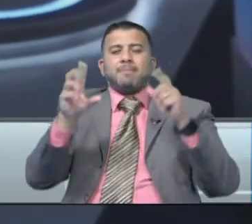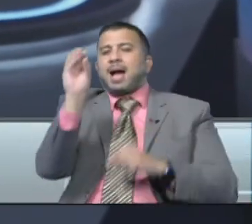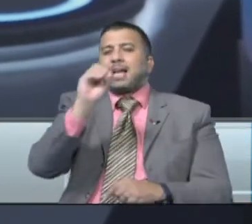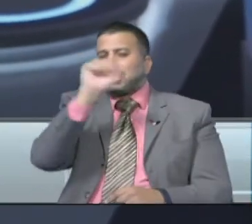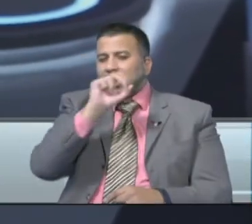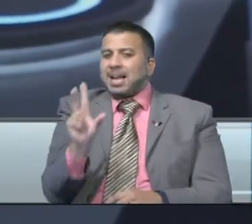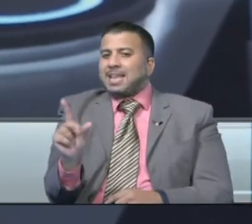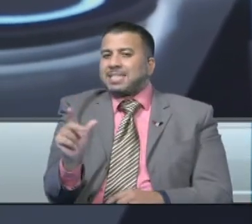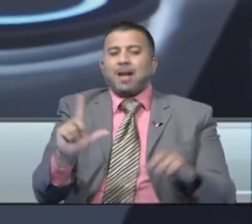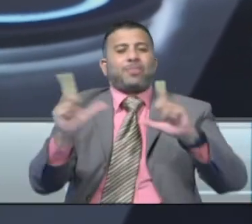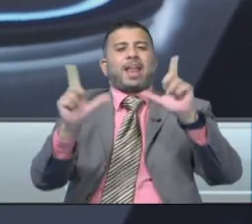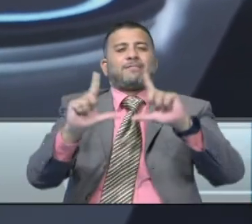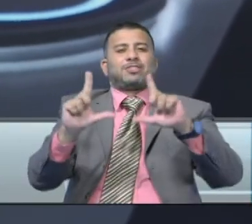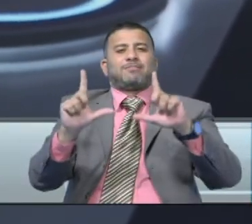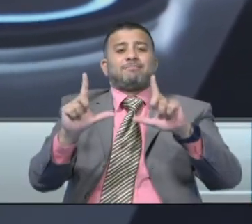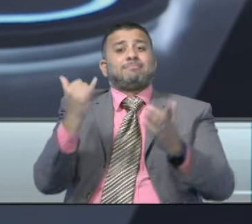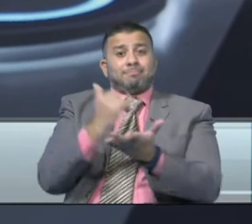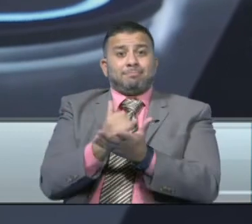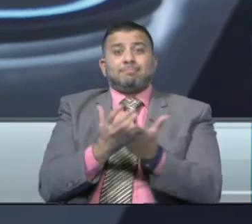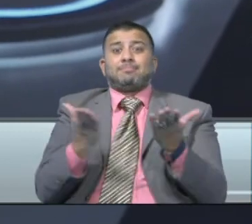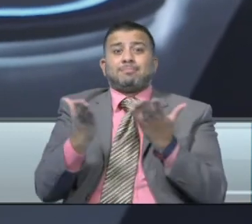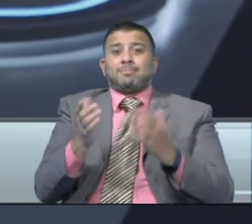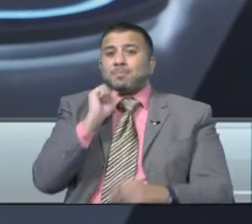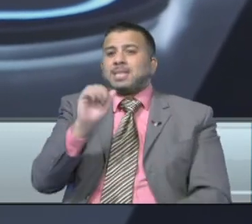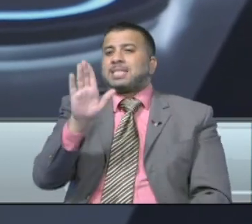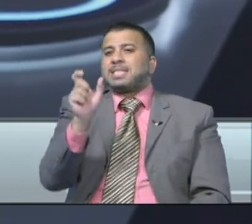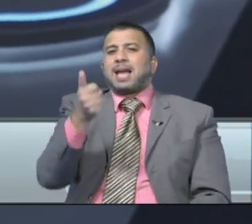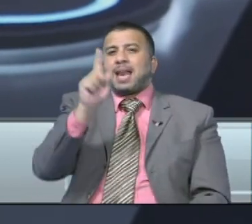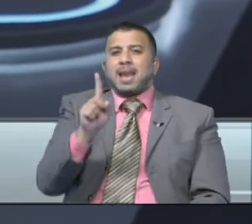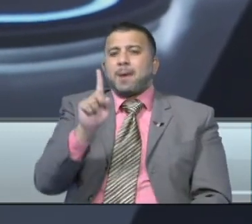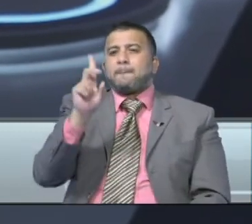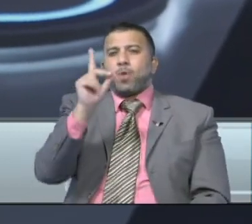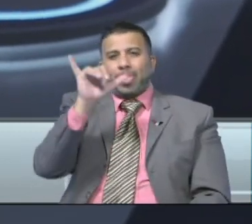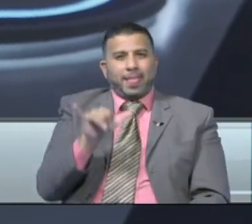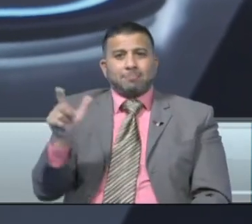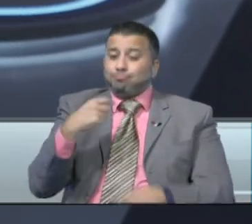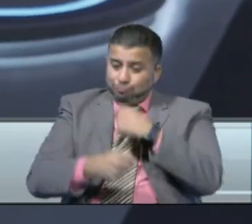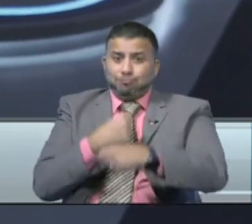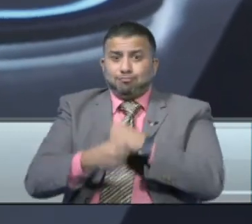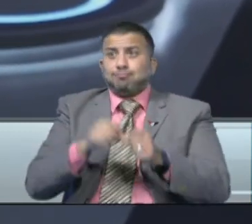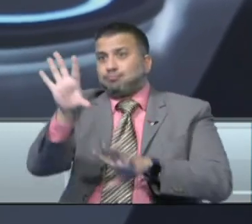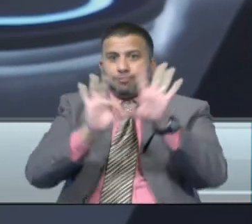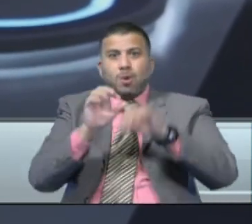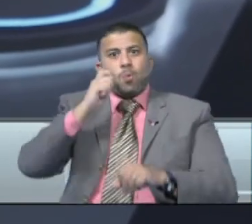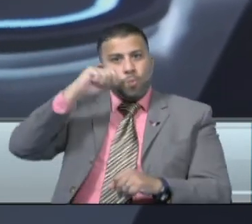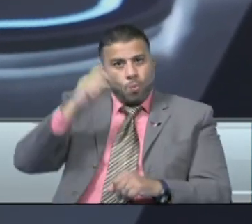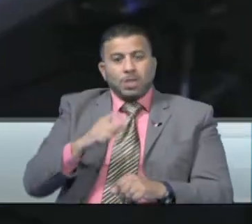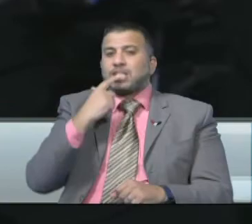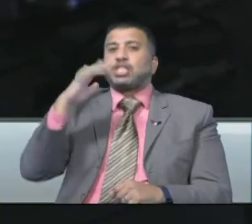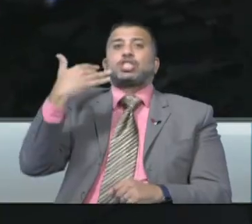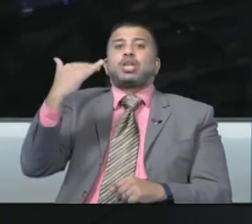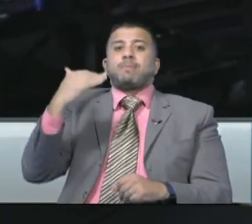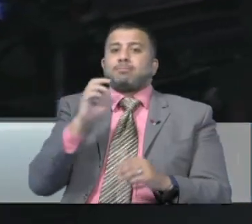للإذاعة والتلفزيون بقيادة وإدارة أستاذة سناء بطي، اللي تسعى دائماً أنها تأهل الكوادر الوطنية